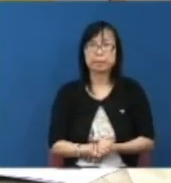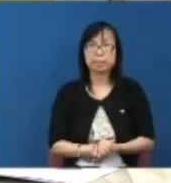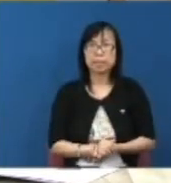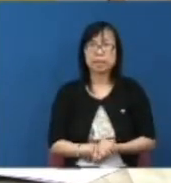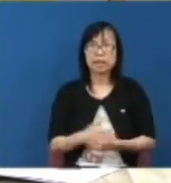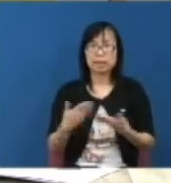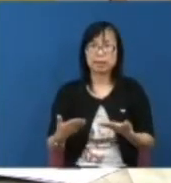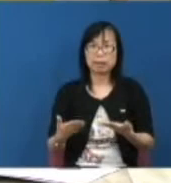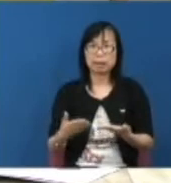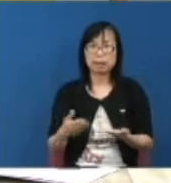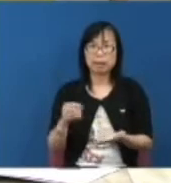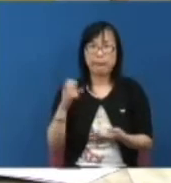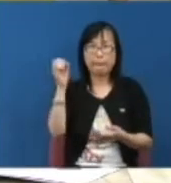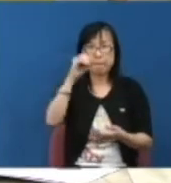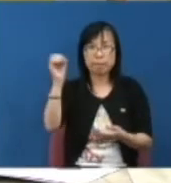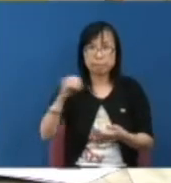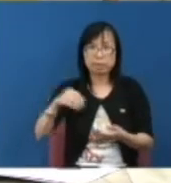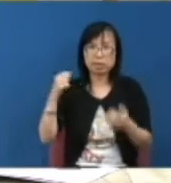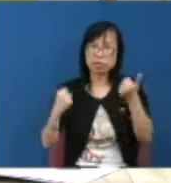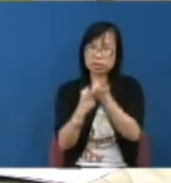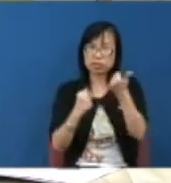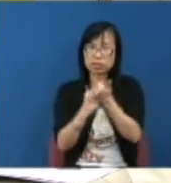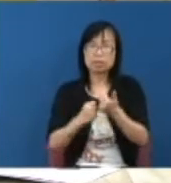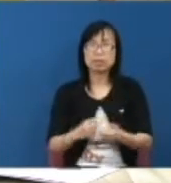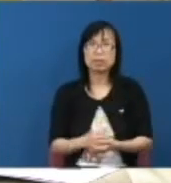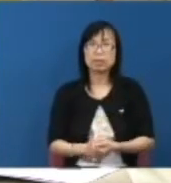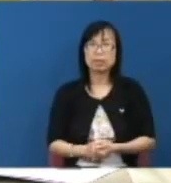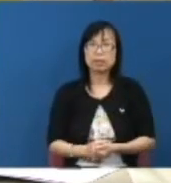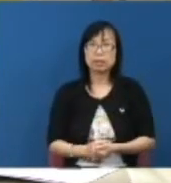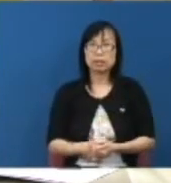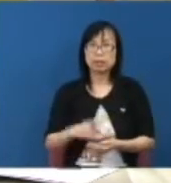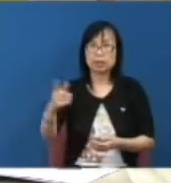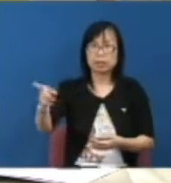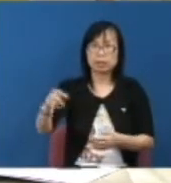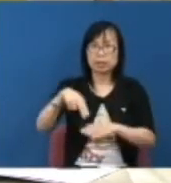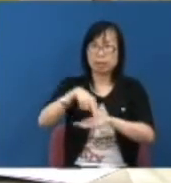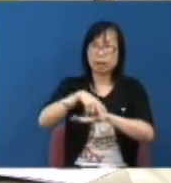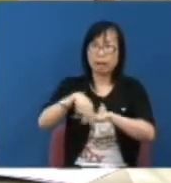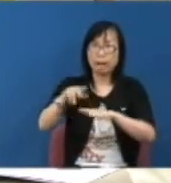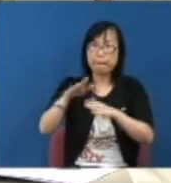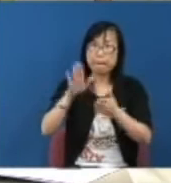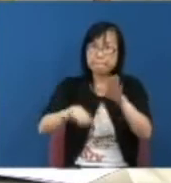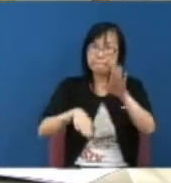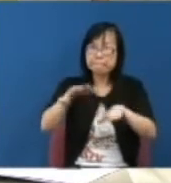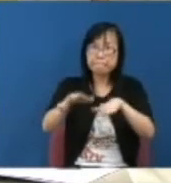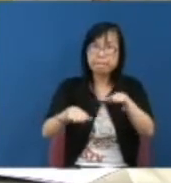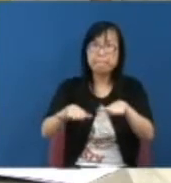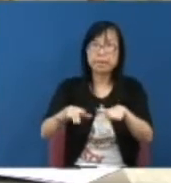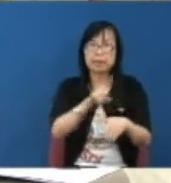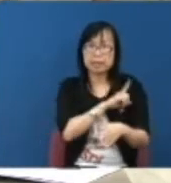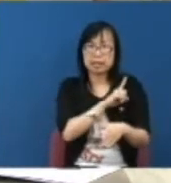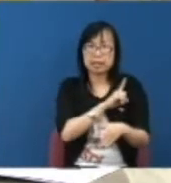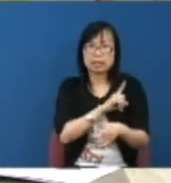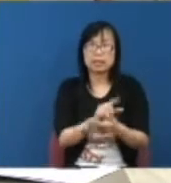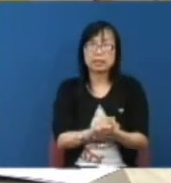係咯，其實我一定百分百支持，因為你諗下啦，除咗即係 zero energy， 即係賣向即係自己可以